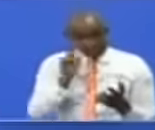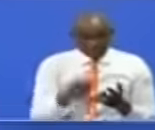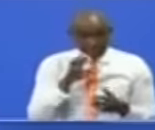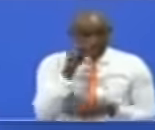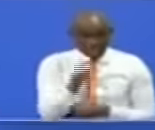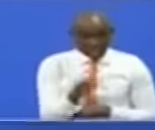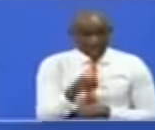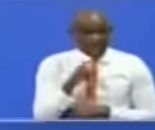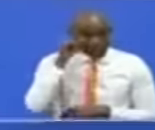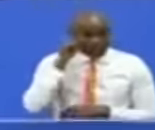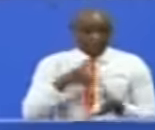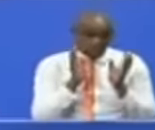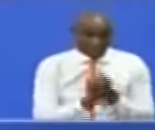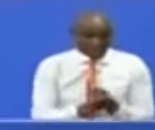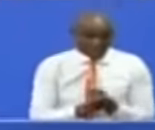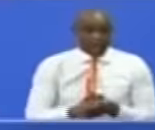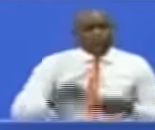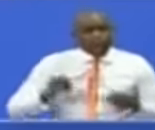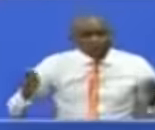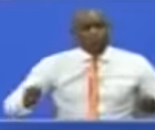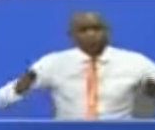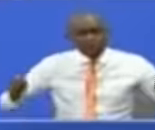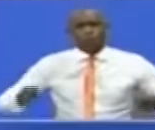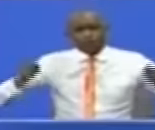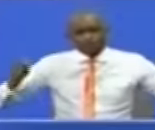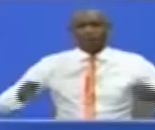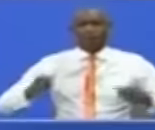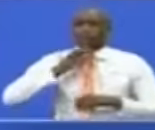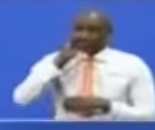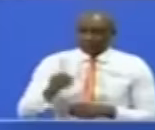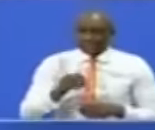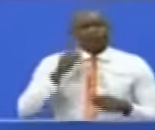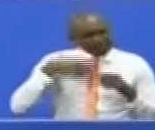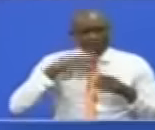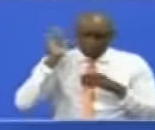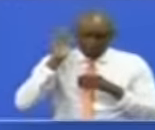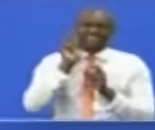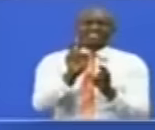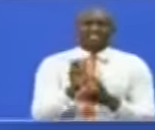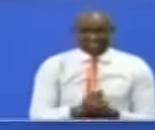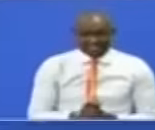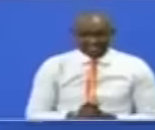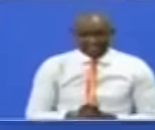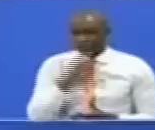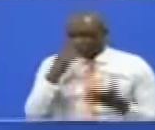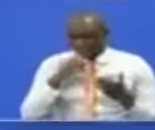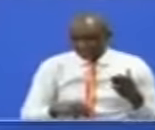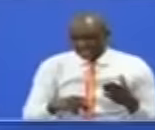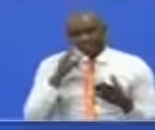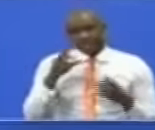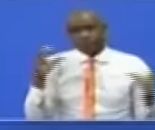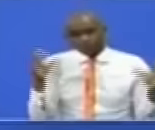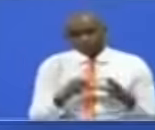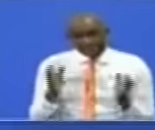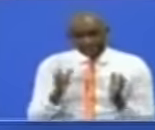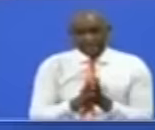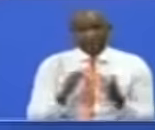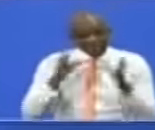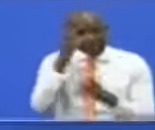hapa Mombasa Road usafirisha moja kwa moja paka mjini kabla mtu yote hajaona. Alafu tunaambia kwamba kuna zile grupu anaita